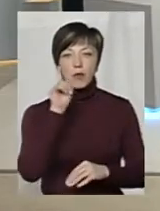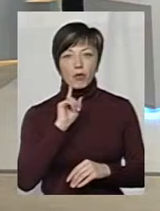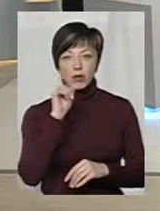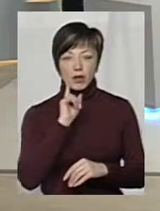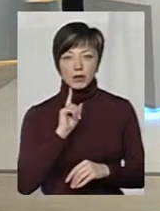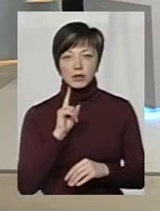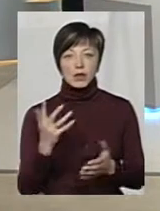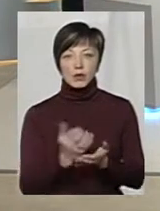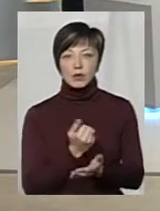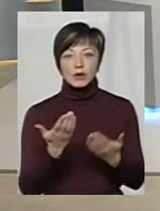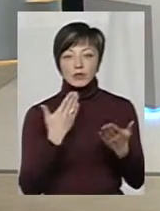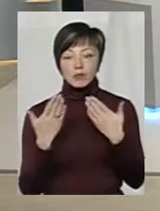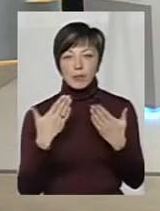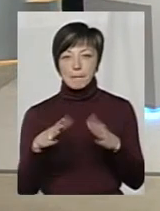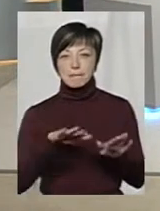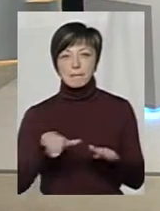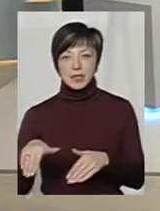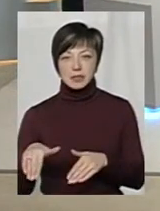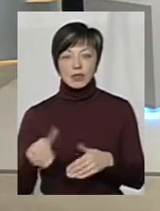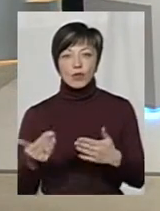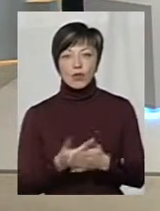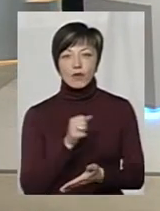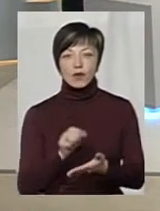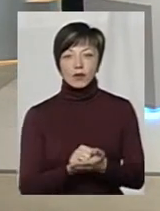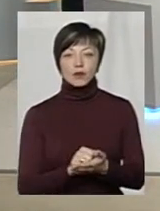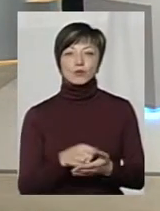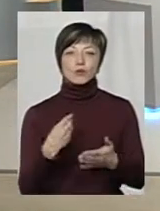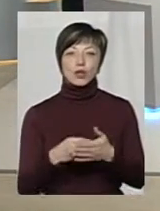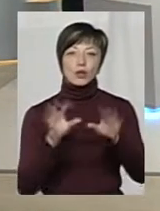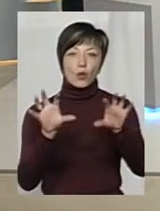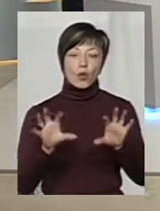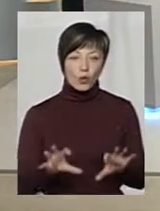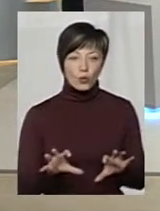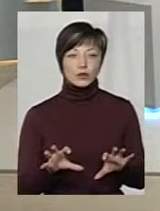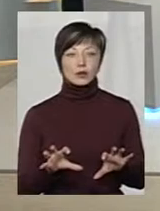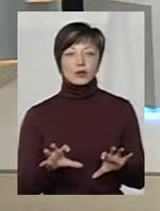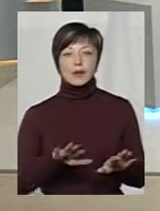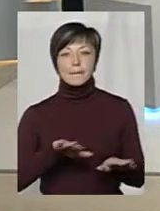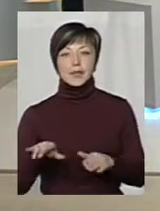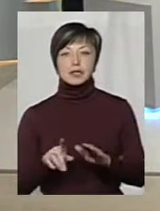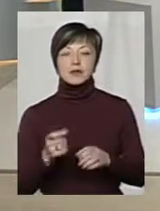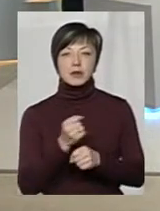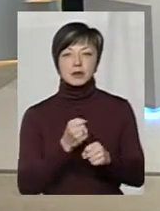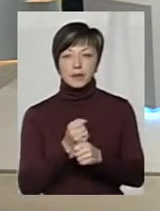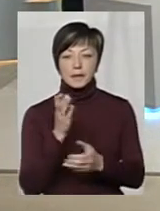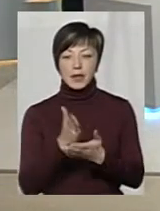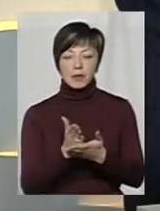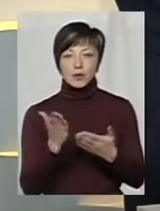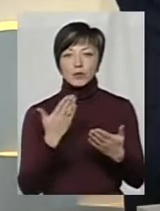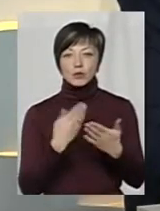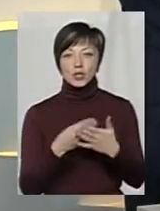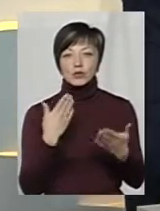не знаходилося якесь співбесіду. Після нової редакції бюджетного кодексу, після запрацювання прямих міжбюджетних